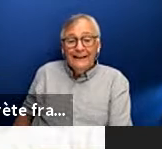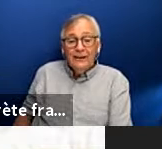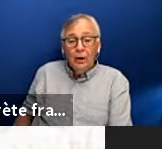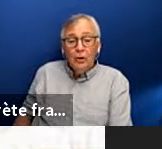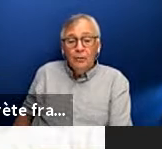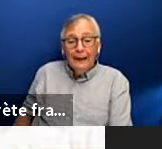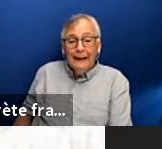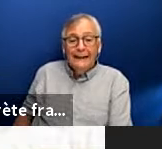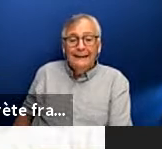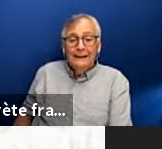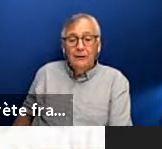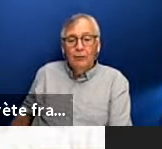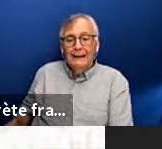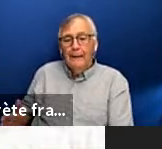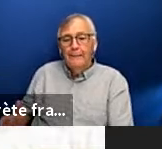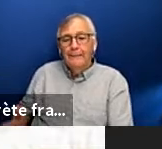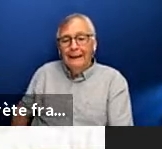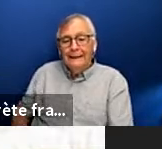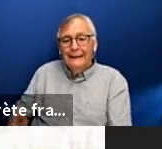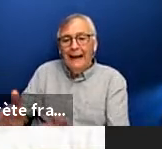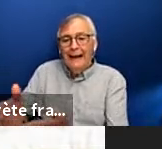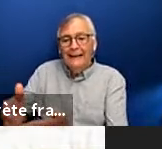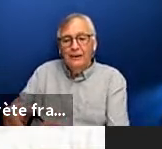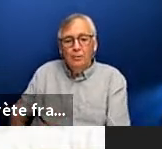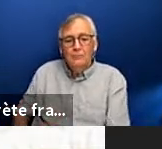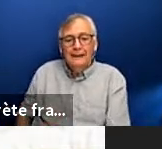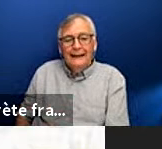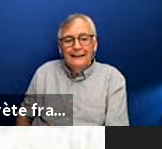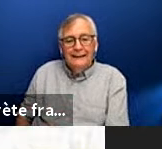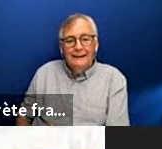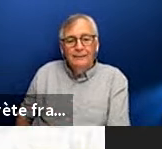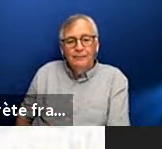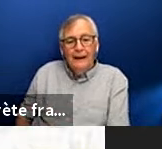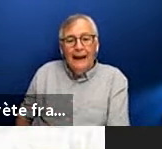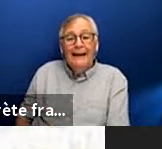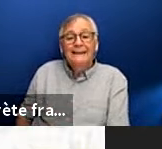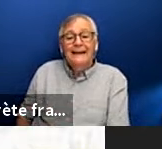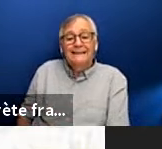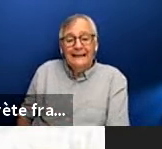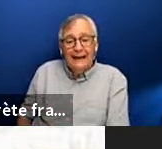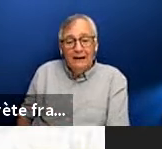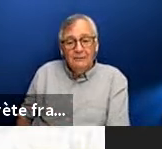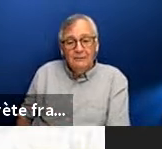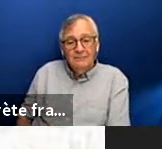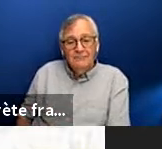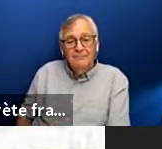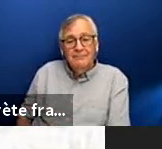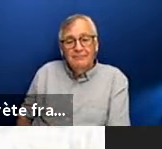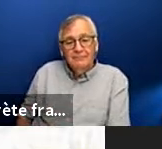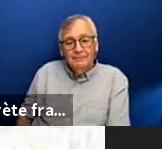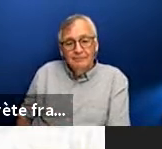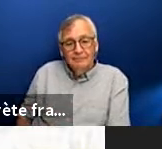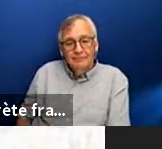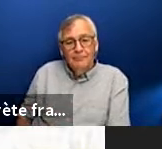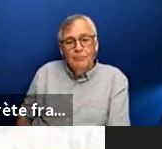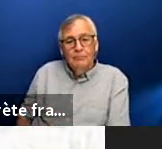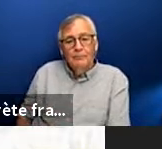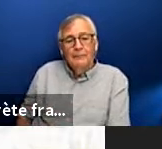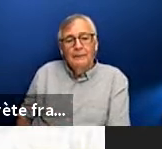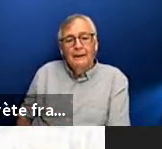Aider quelqu'un, aider. On voit la main qui aide l'autre, aider. Aide enseignant.